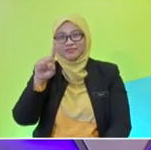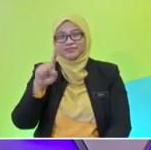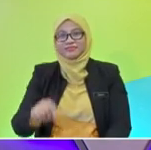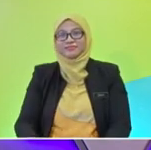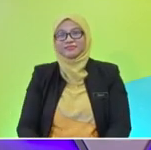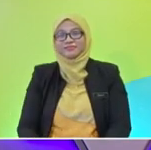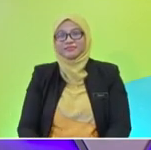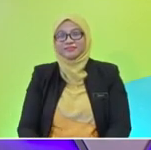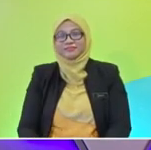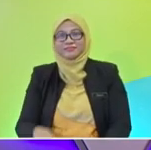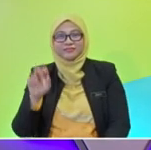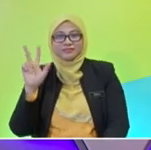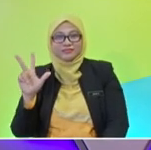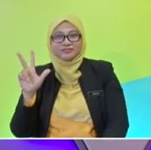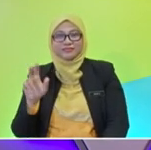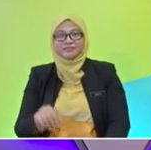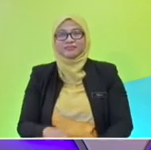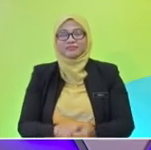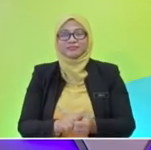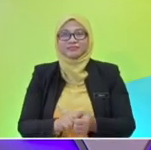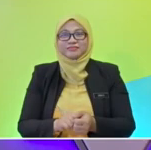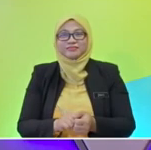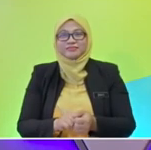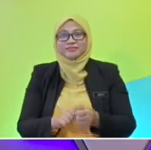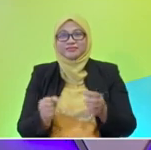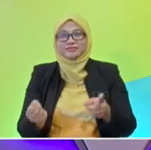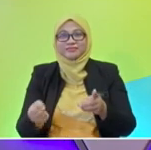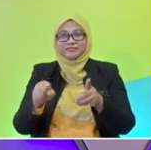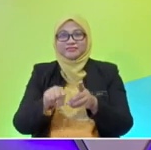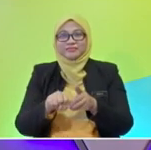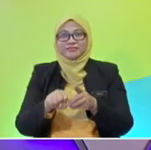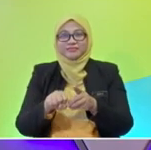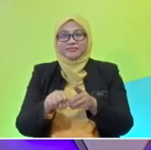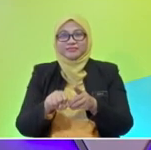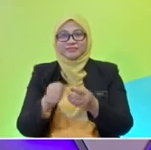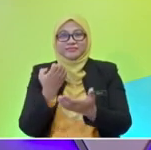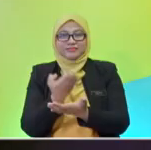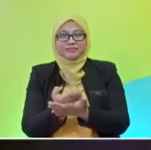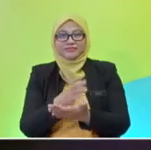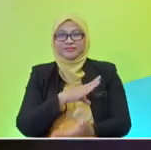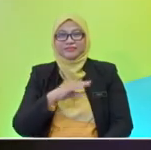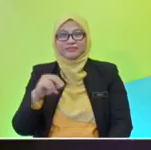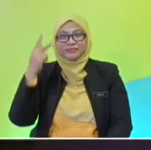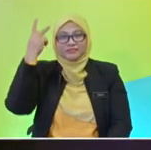aspek ini terjaga yaitu sosial ekonomi dan juga keselamatan politik